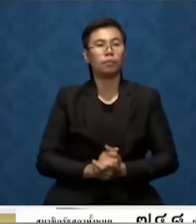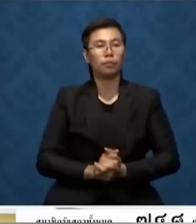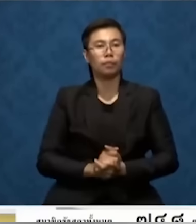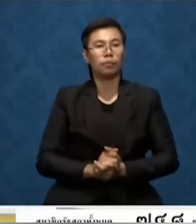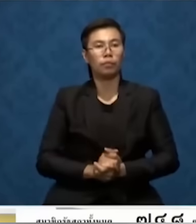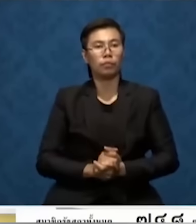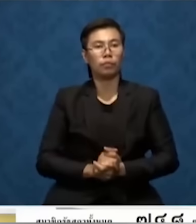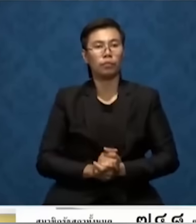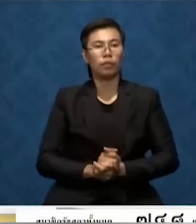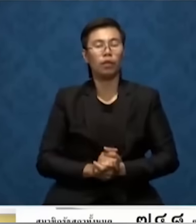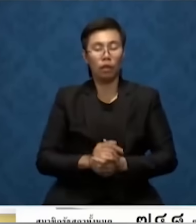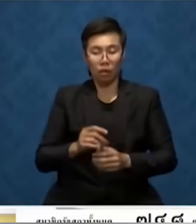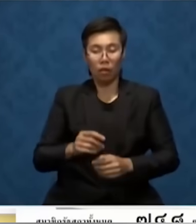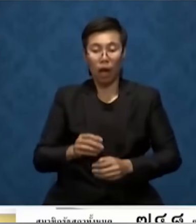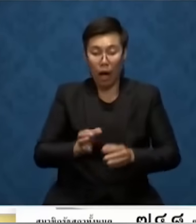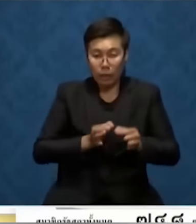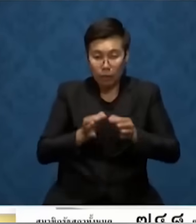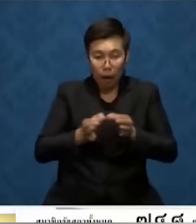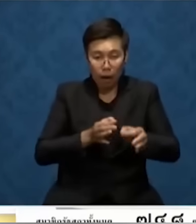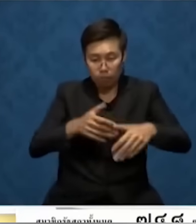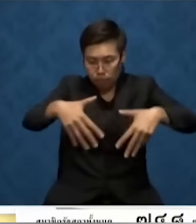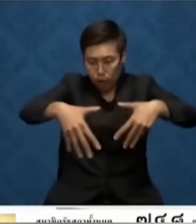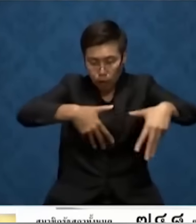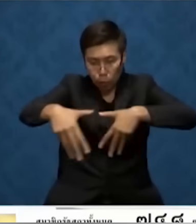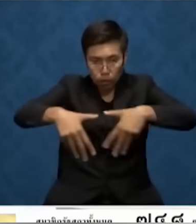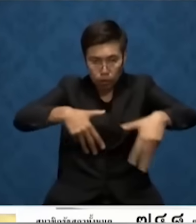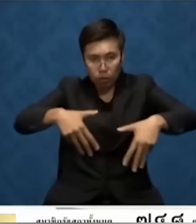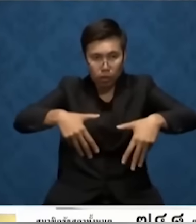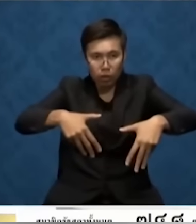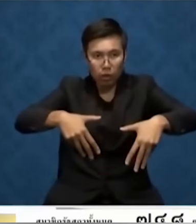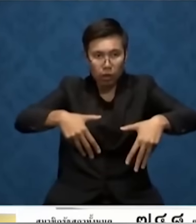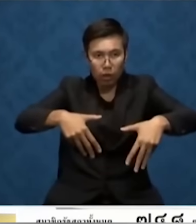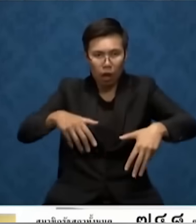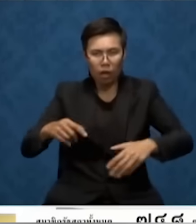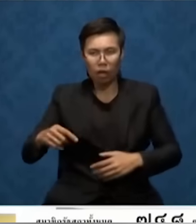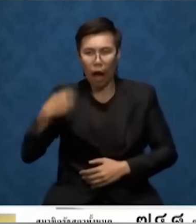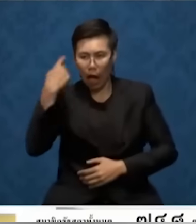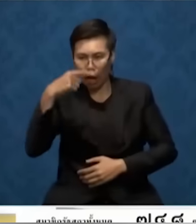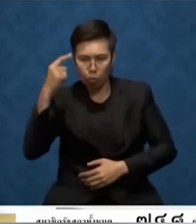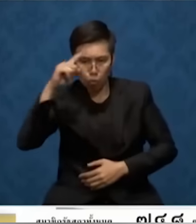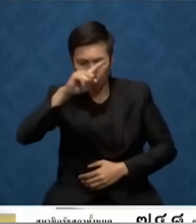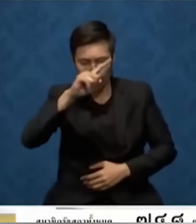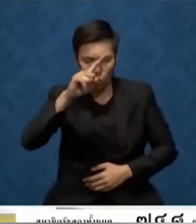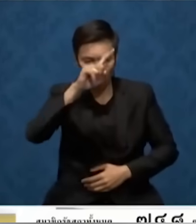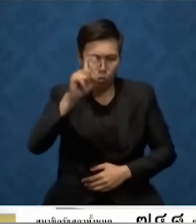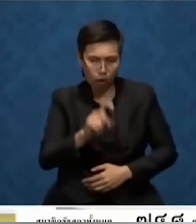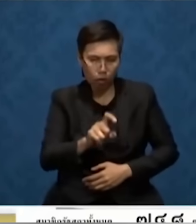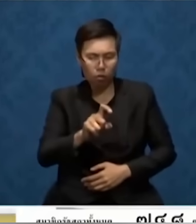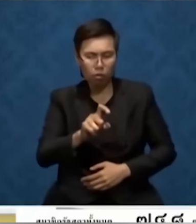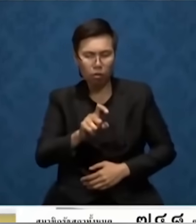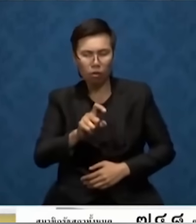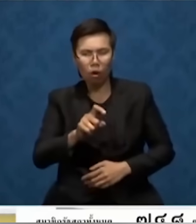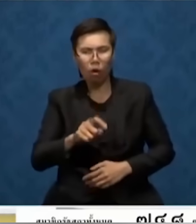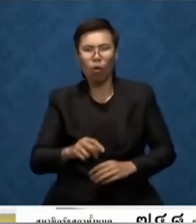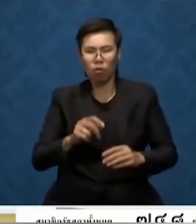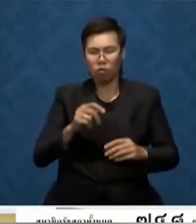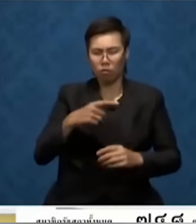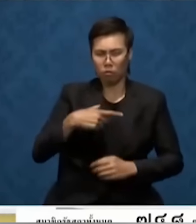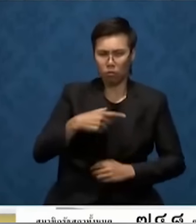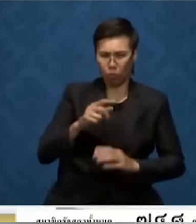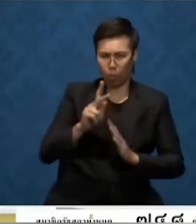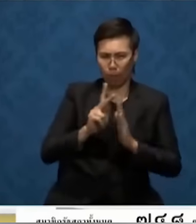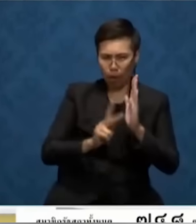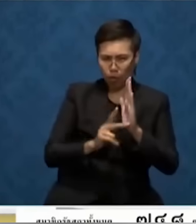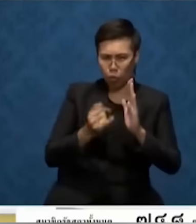ถชี้แจงพี่น้องประชาชนด้วยว่าฝั่งที่มีความสงสัยว่าชอบด้วยกฎหมายหรือไม่อย่างไรผมเองนะ